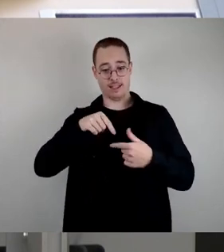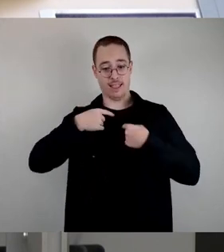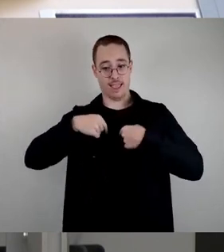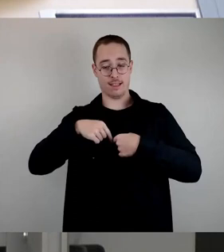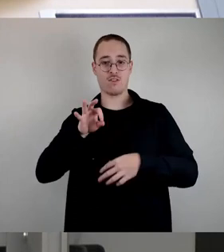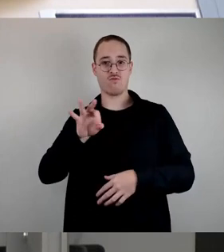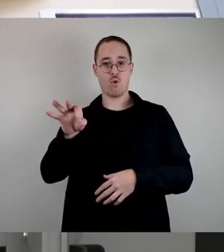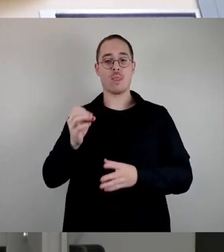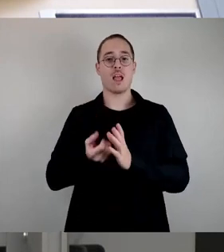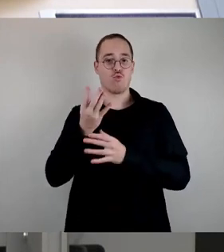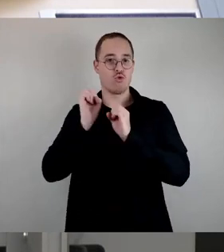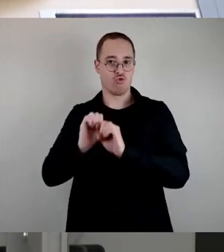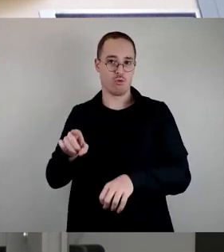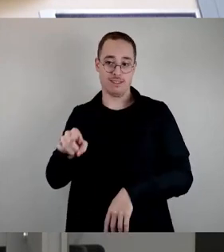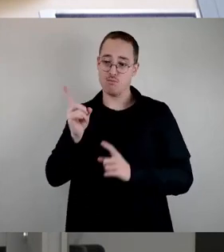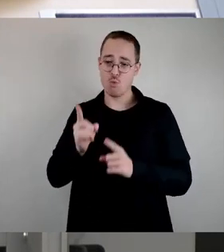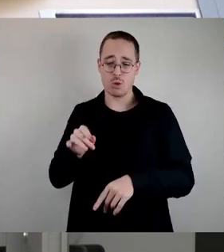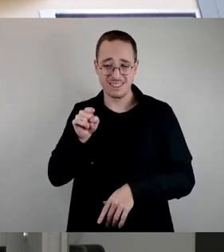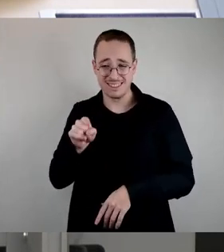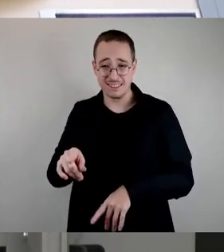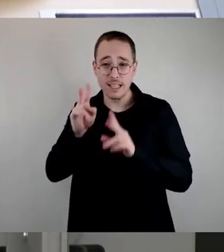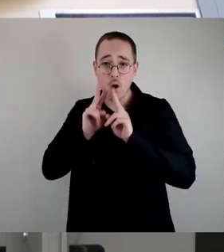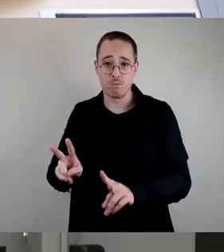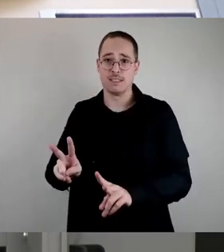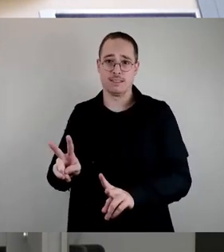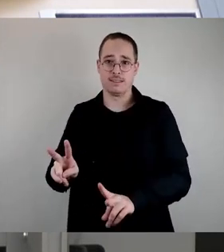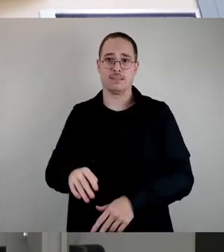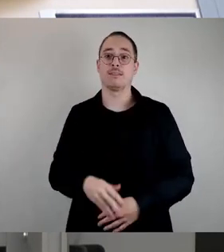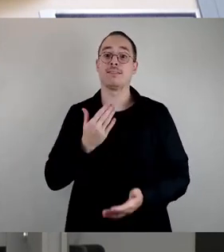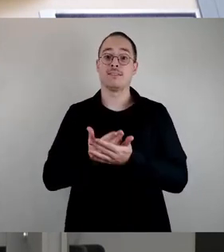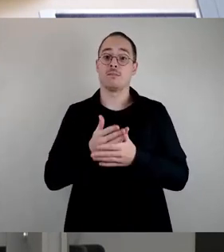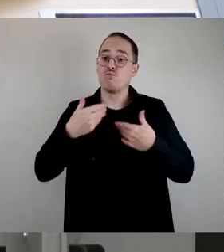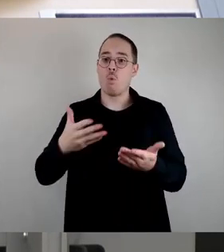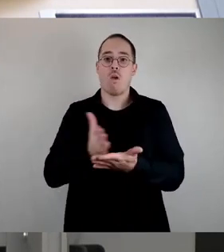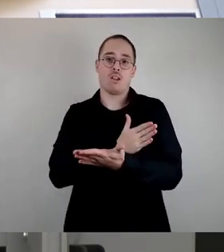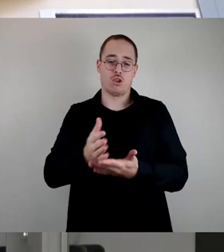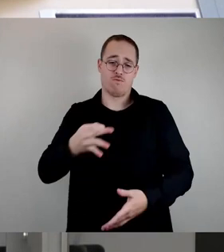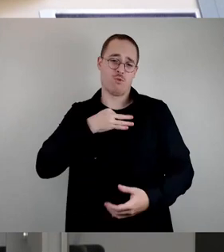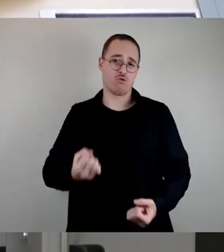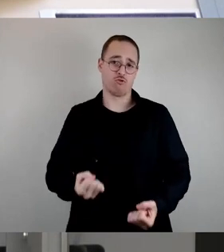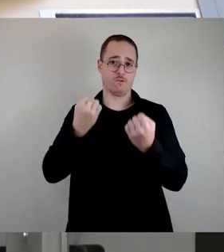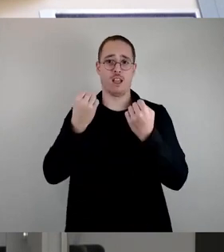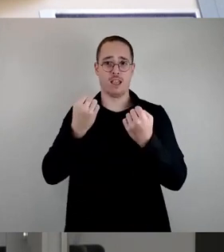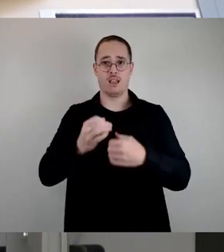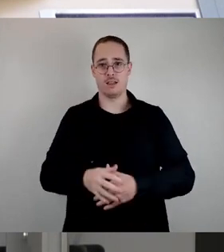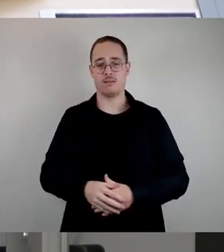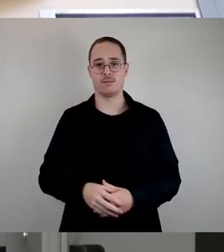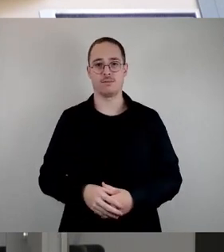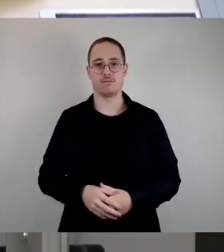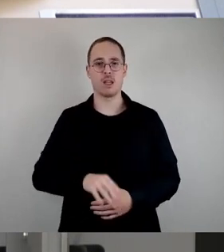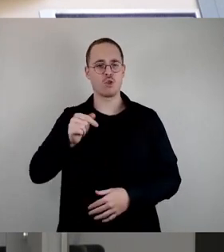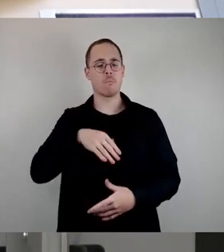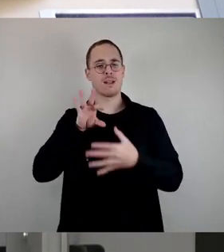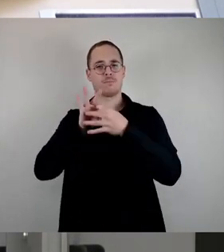diese Entscheidung fällt uns sehr, sehr schwer. Jetzt zu der Radbrücke nochmal.